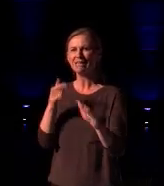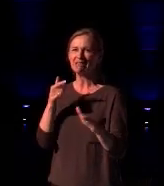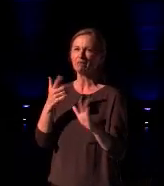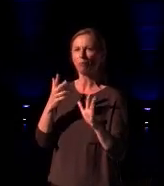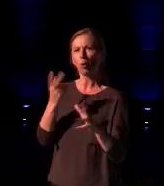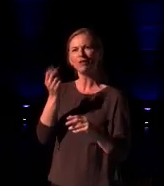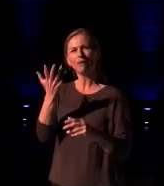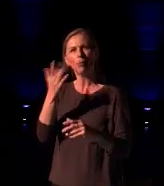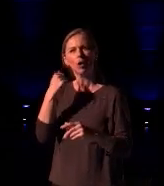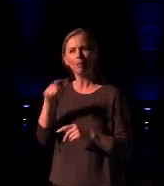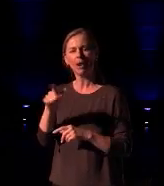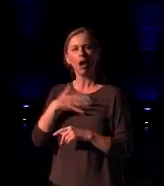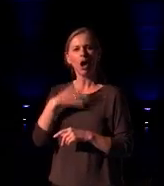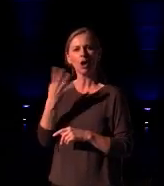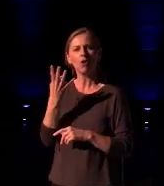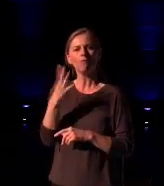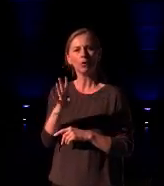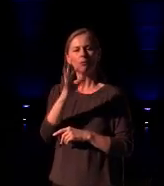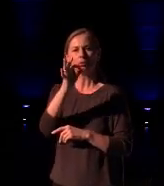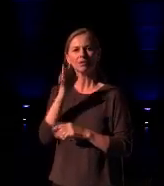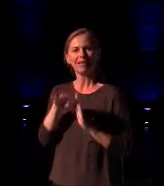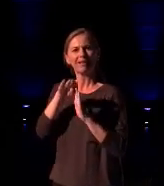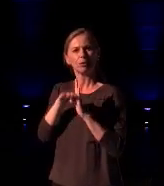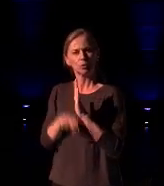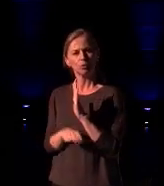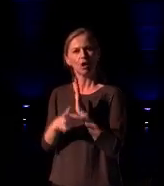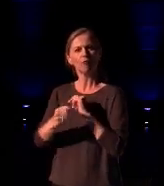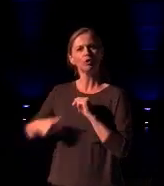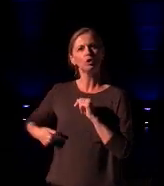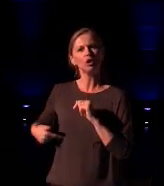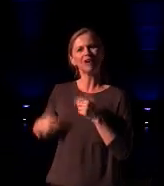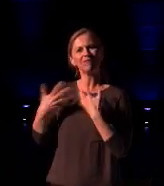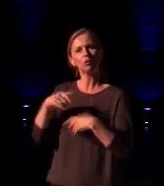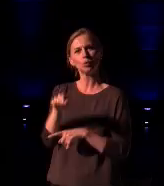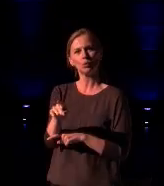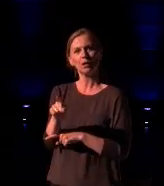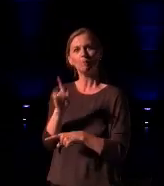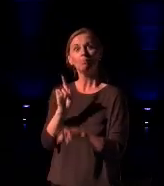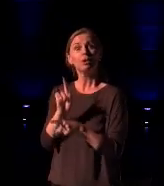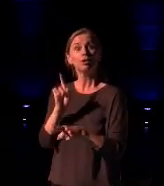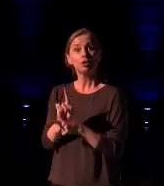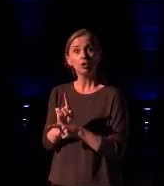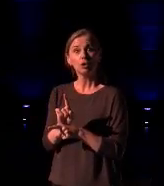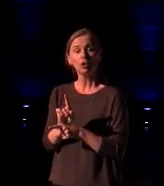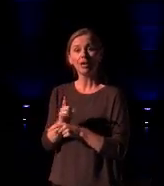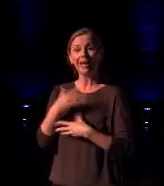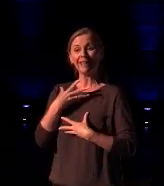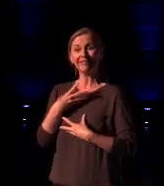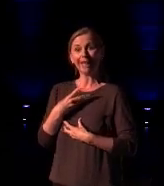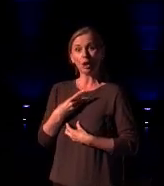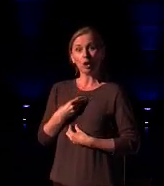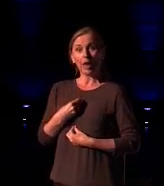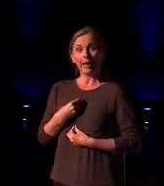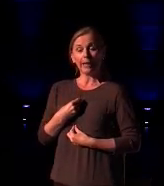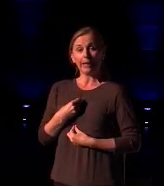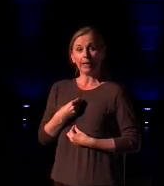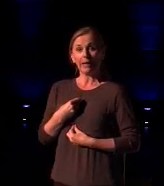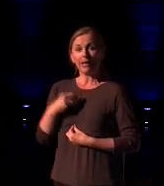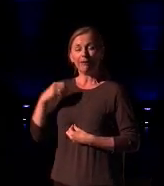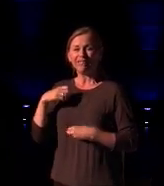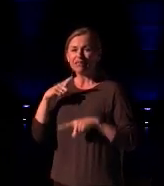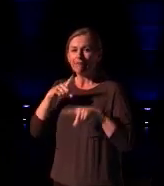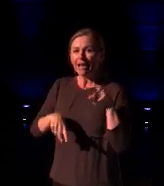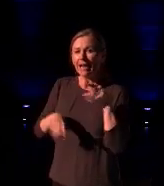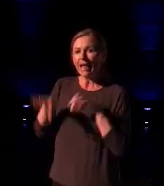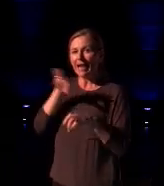85-åring har en 40% reduksjon i nyrefunksjon. Og det betyr at dehydrering, et litt